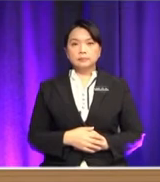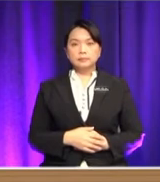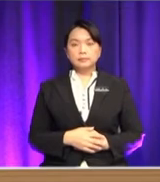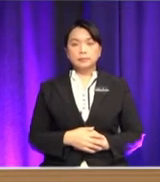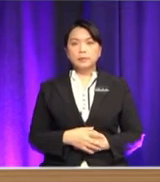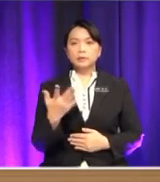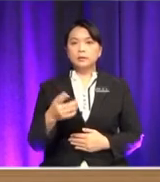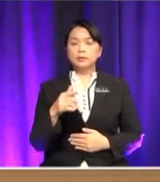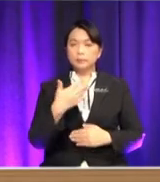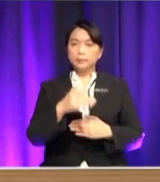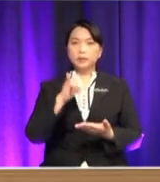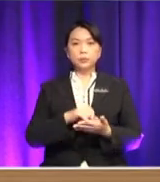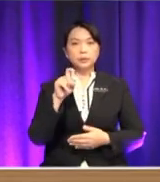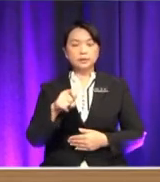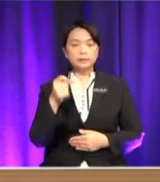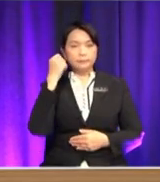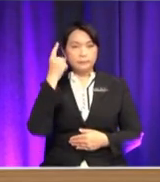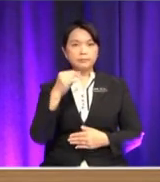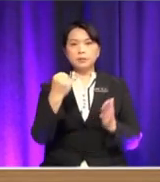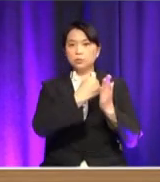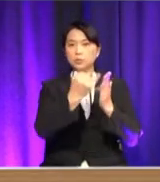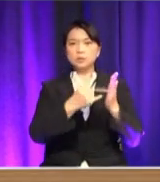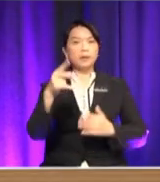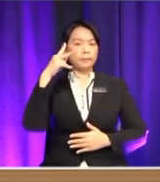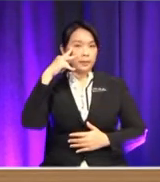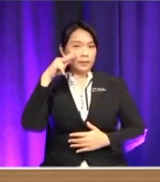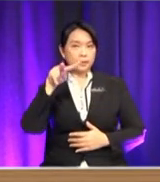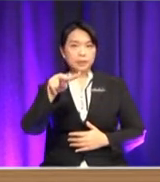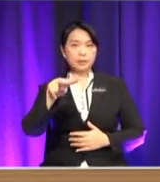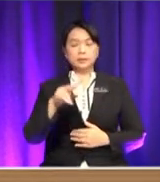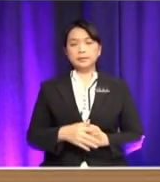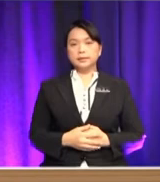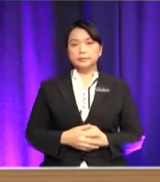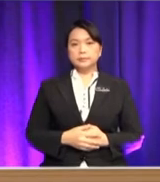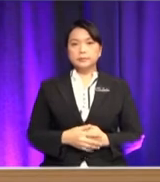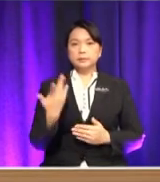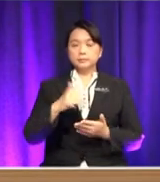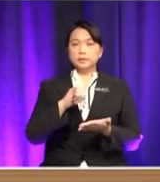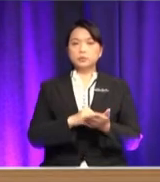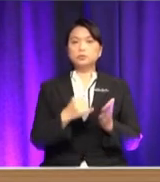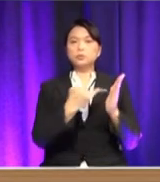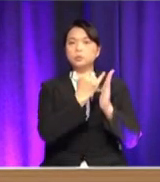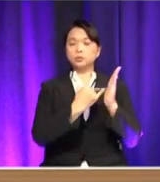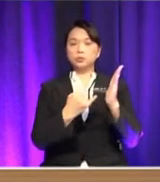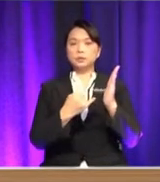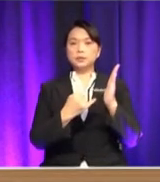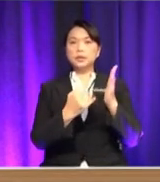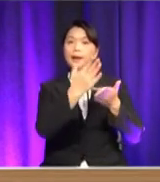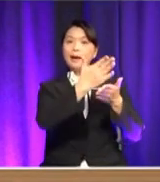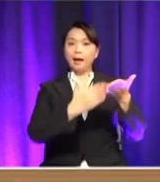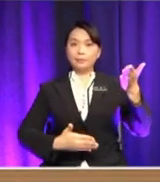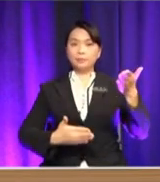lukisan pandangan ke lukisan seterusnya adalah lukisan keratan